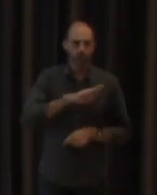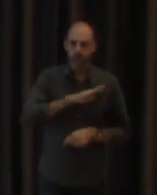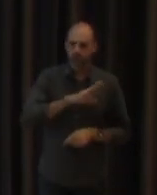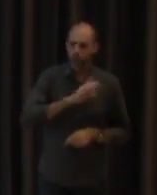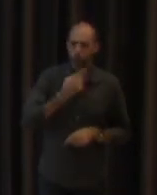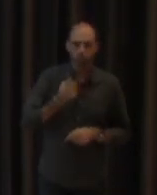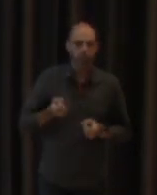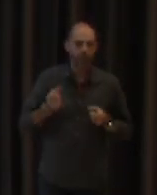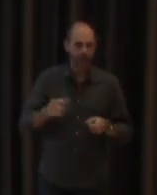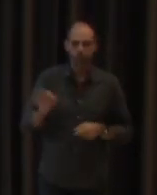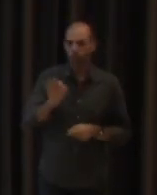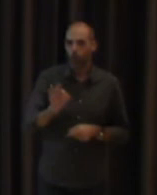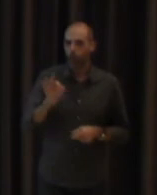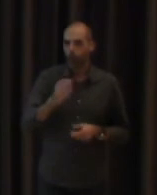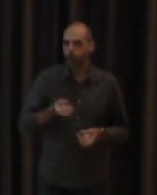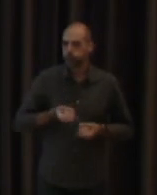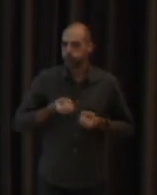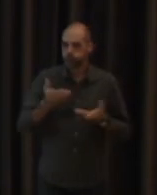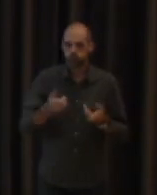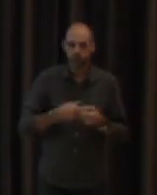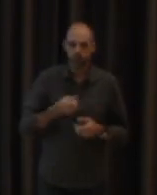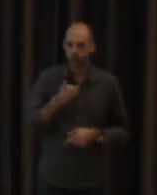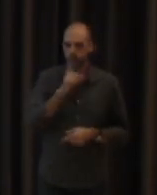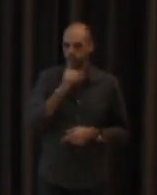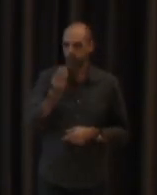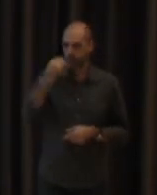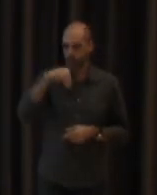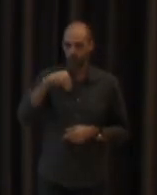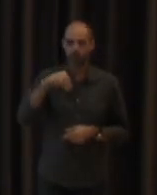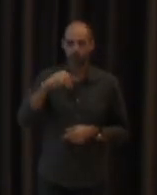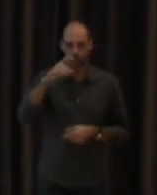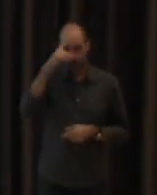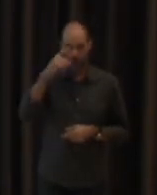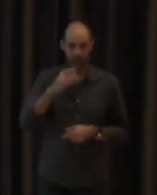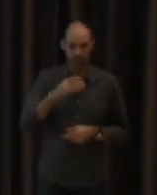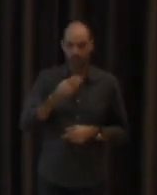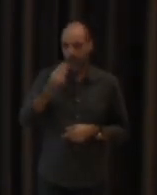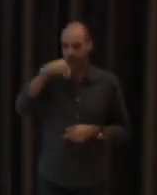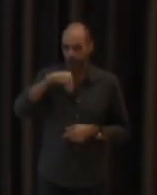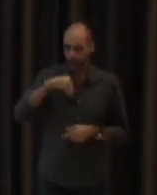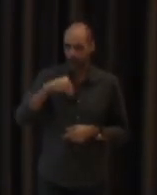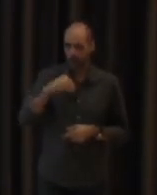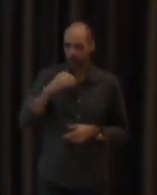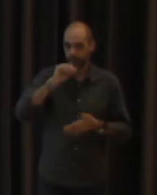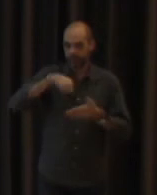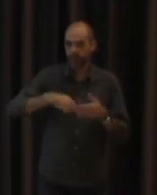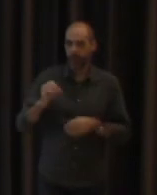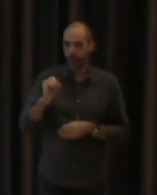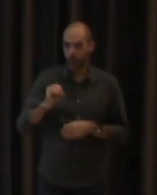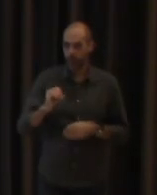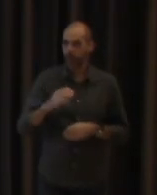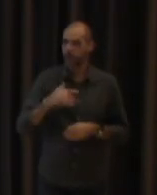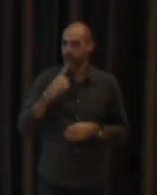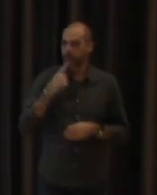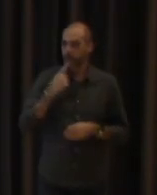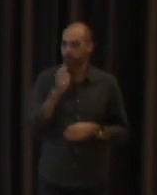un datiu, la podem expressar amb el silenci, el que en diem l'anàfora elíptica o anàfora zero. I tot això farà que el